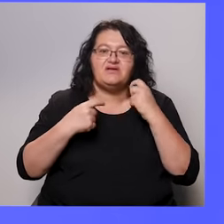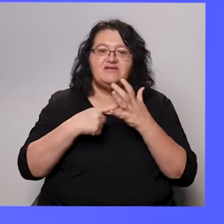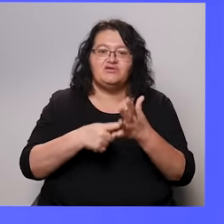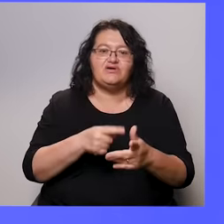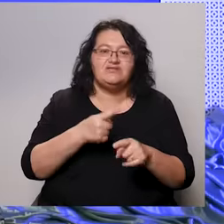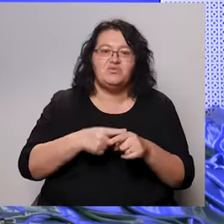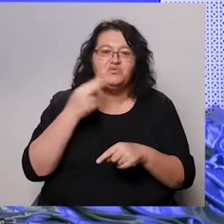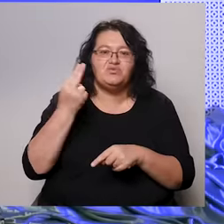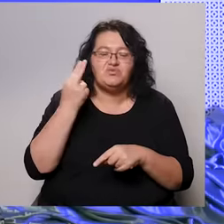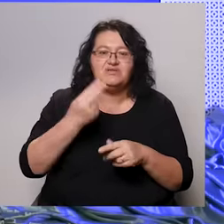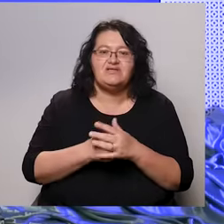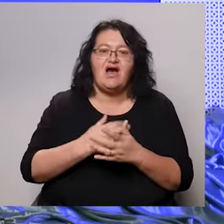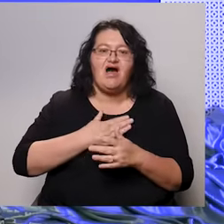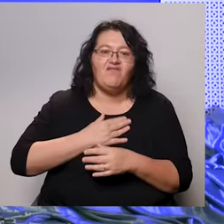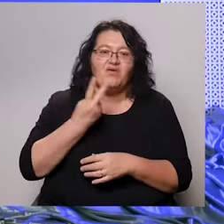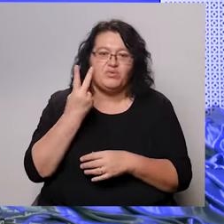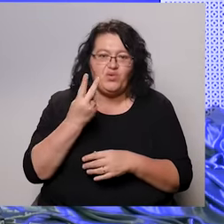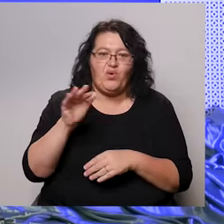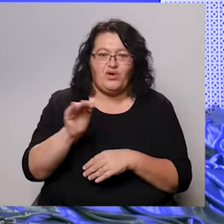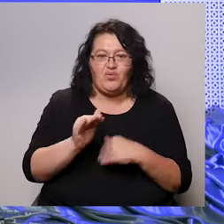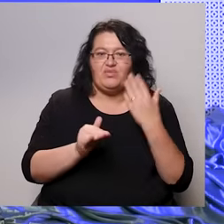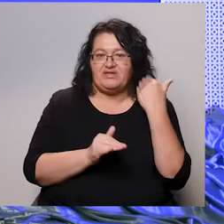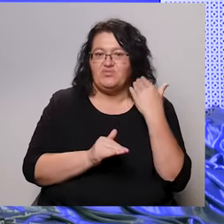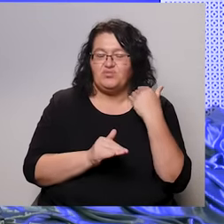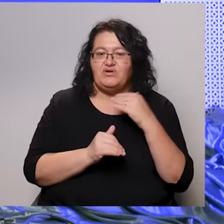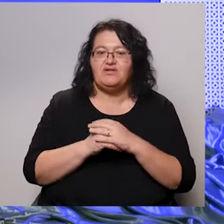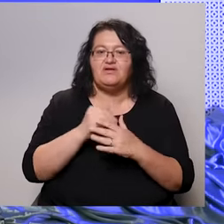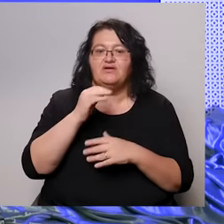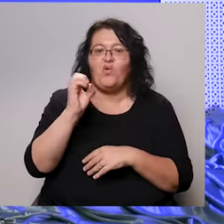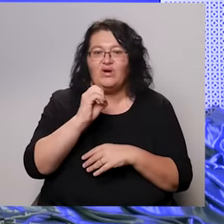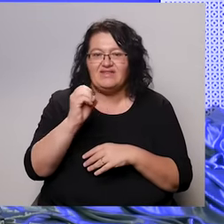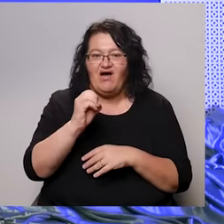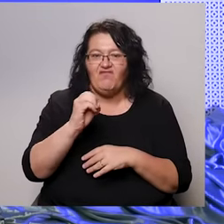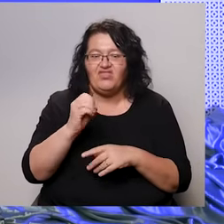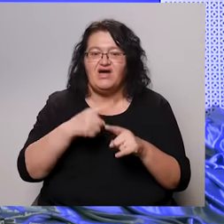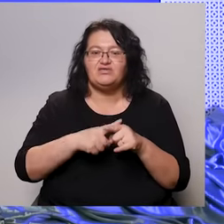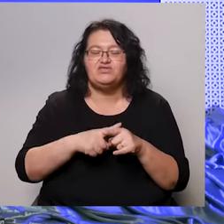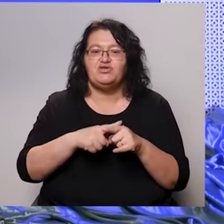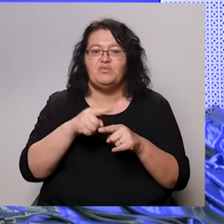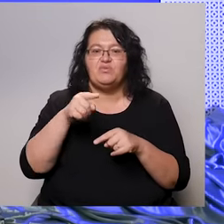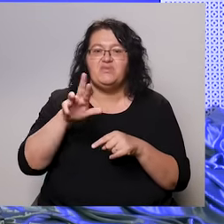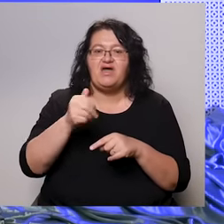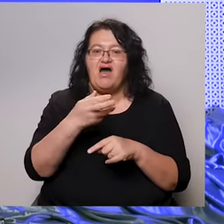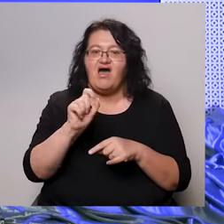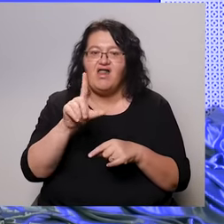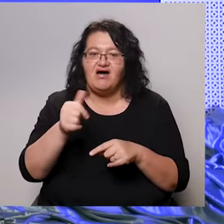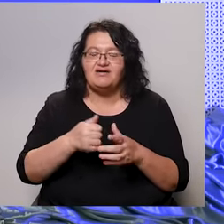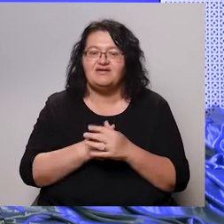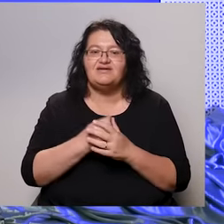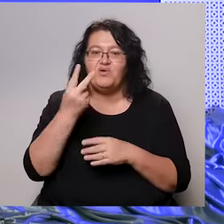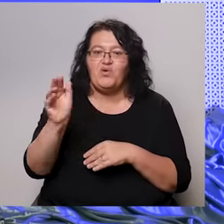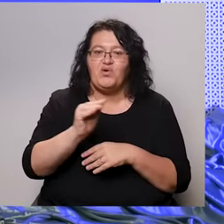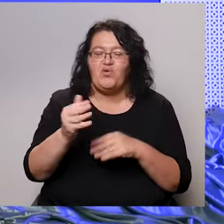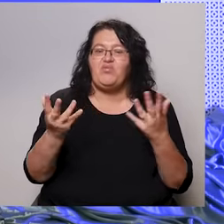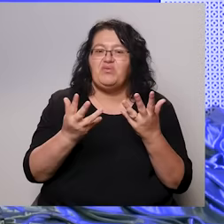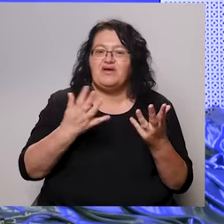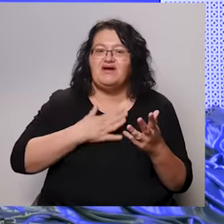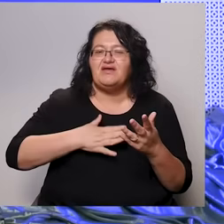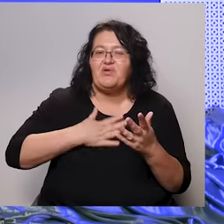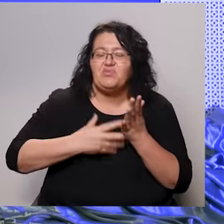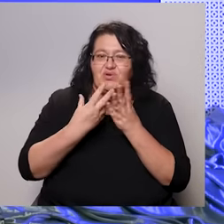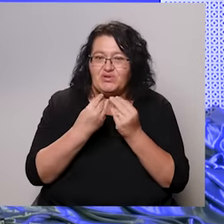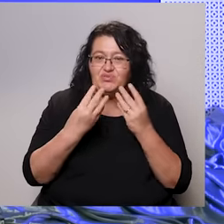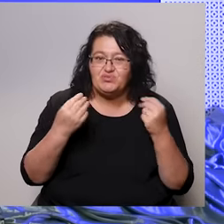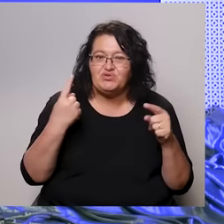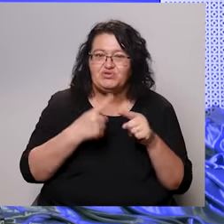cu Dumnezeu, aveam doi copii, Costea Octavian și Costea Micaela, doi copii pe care ne-am